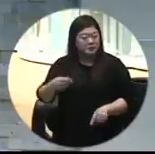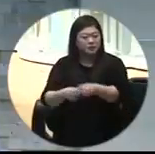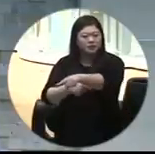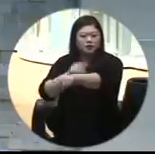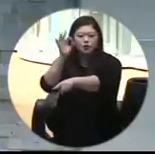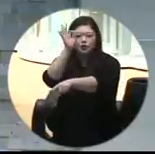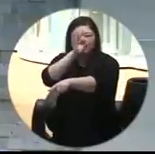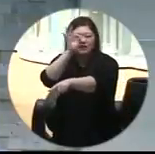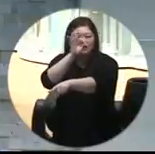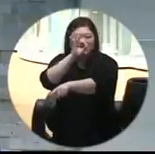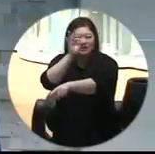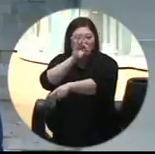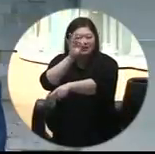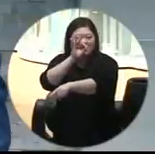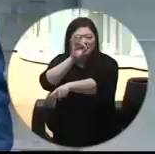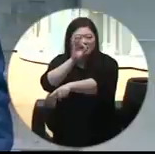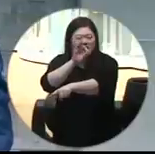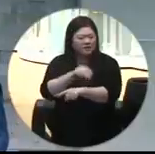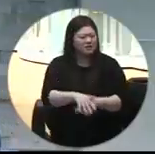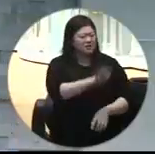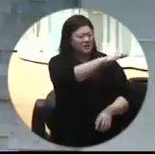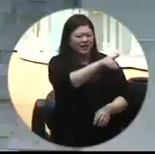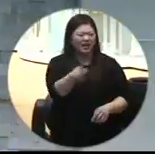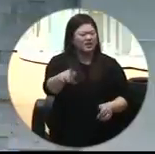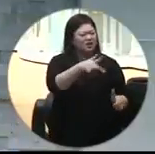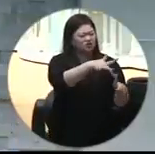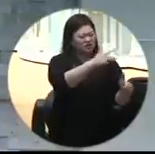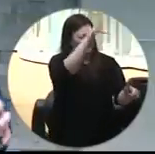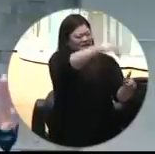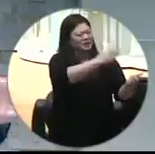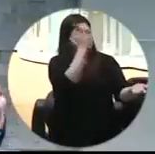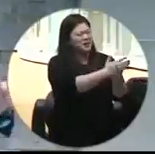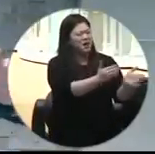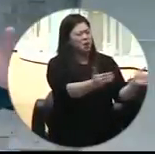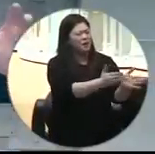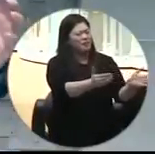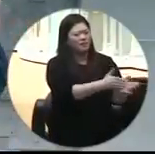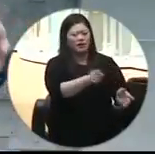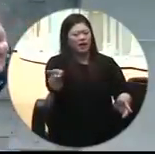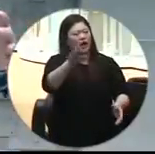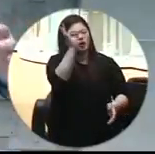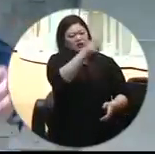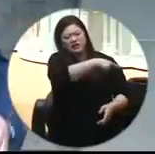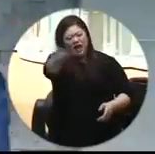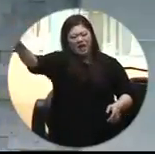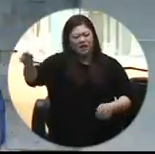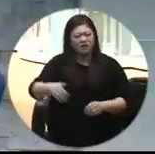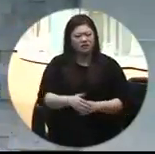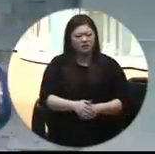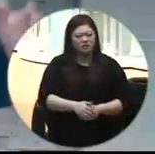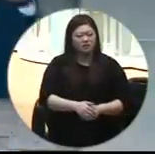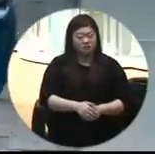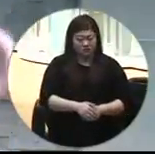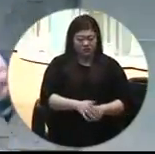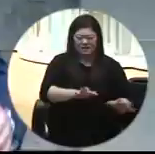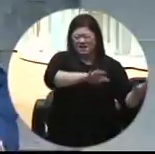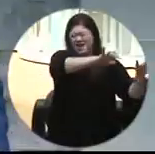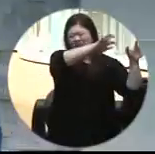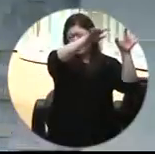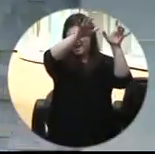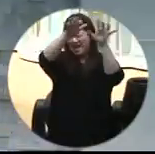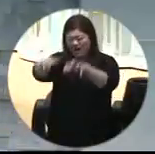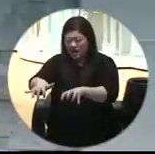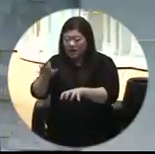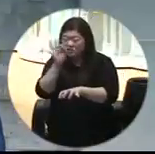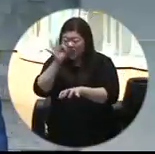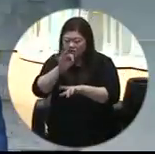돼지들을 키우는데 돼지떼에 들어가기 돼지떼들이 미쳐 가지고 귀신들하고 전부 호수로 내달려가 호수 다 빠져